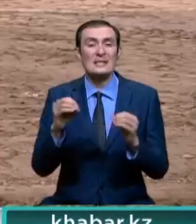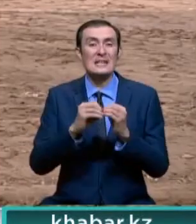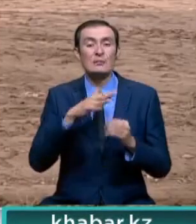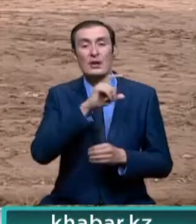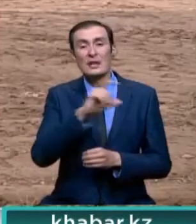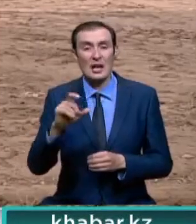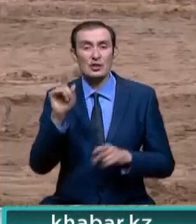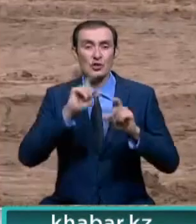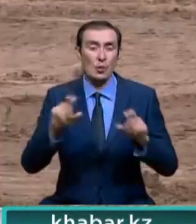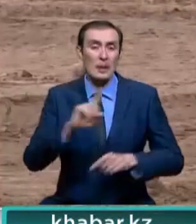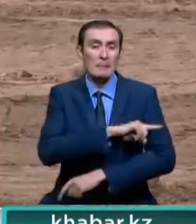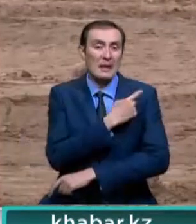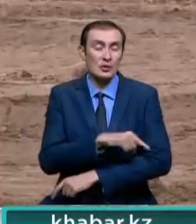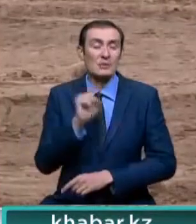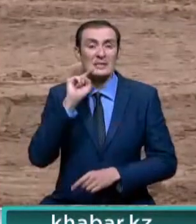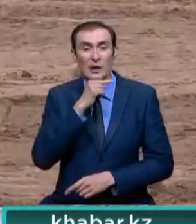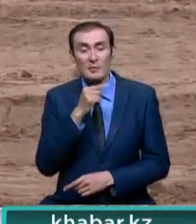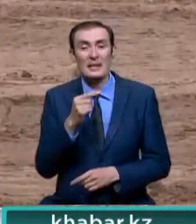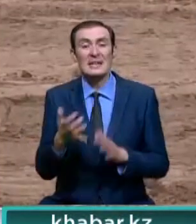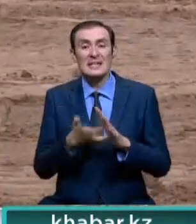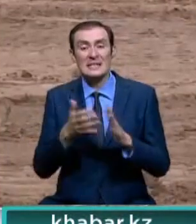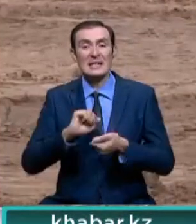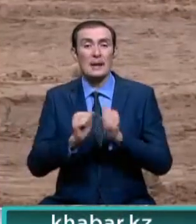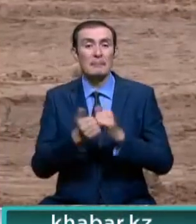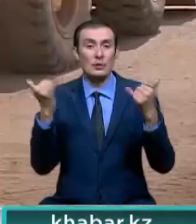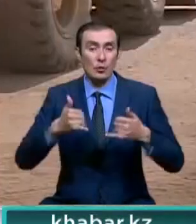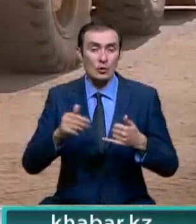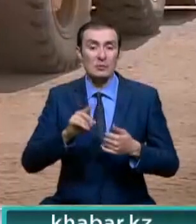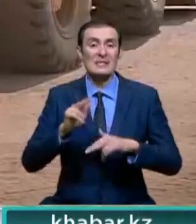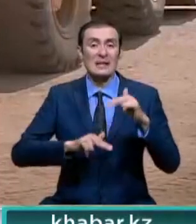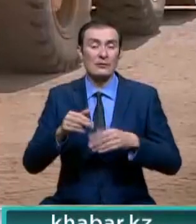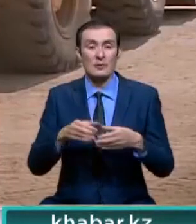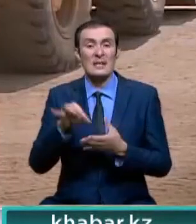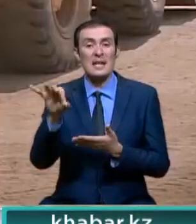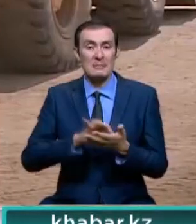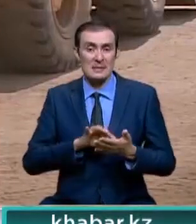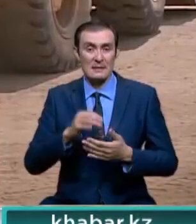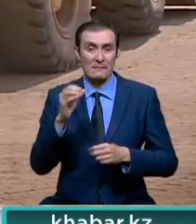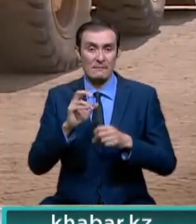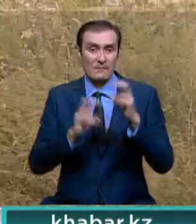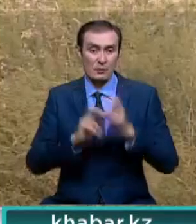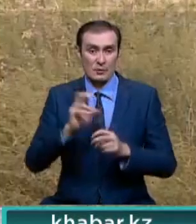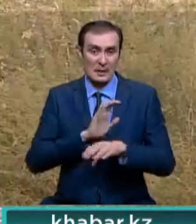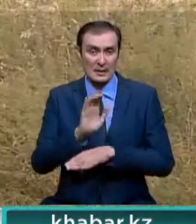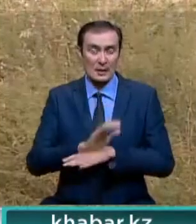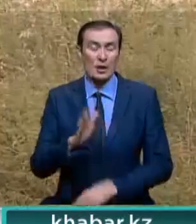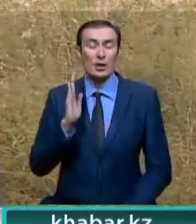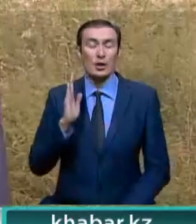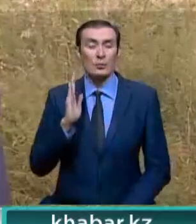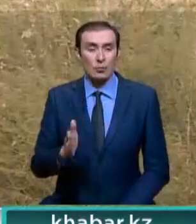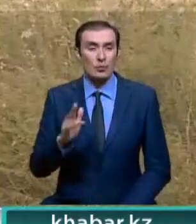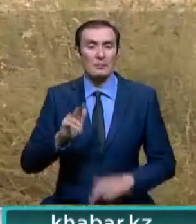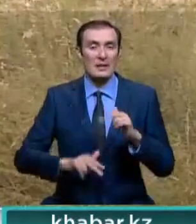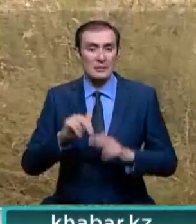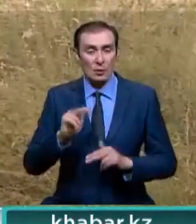многоэтажек, школу и больницу. И чтобы сэкономить на доставке бетона, подрядчик решил наладить производство прямо на месте. Будет